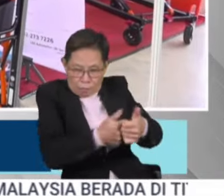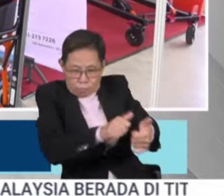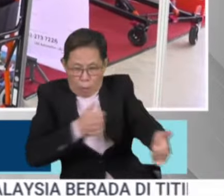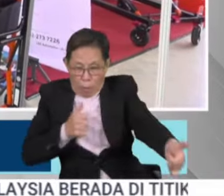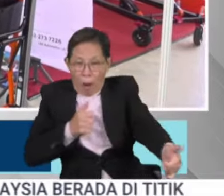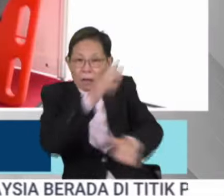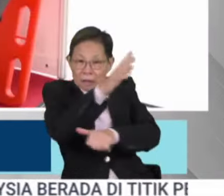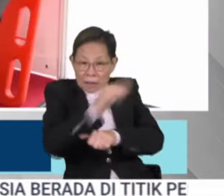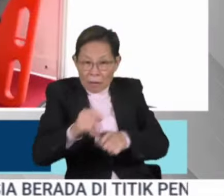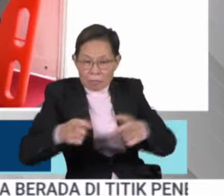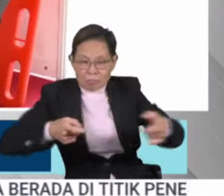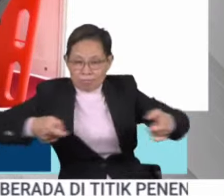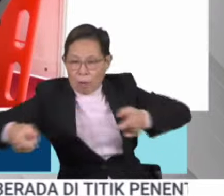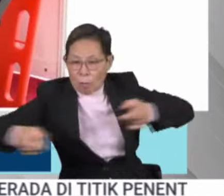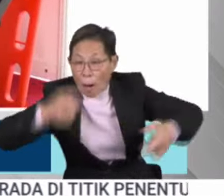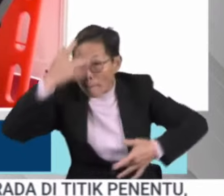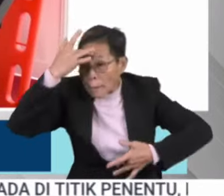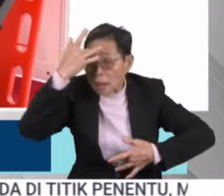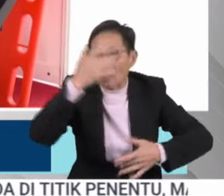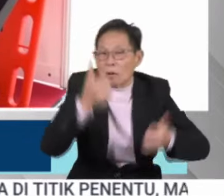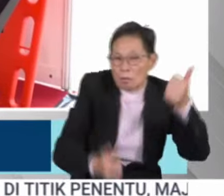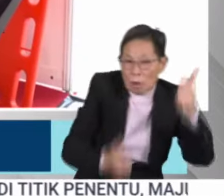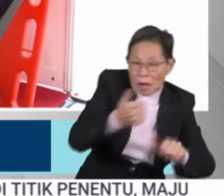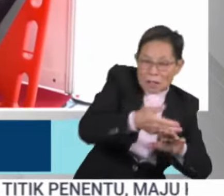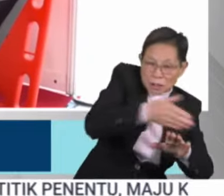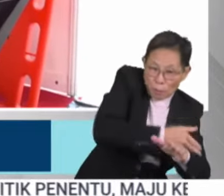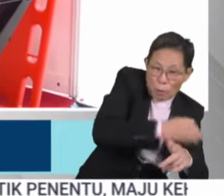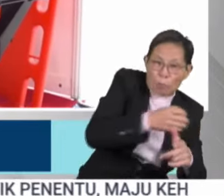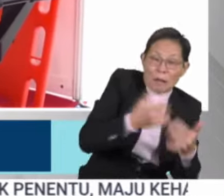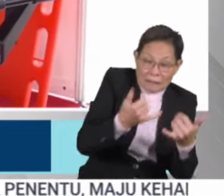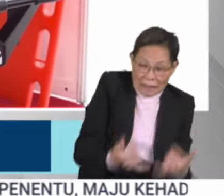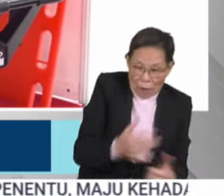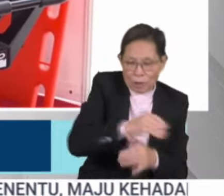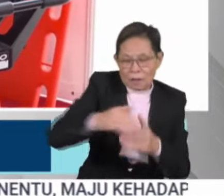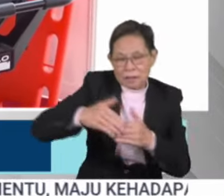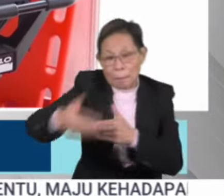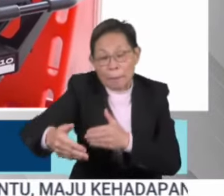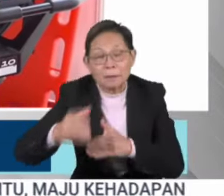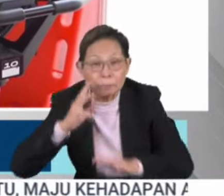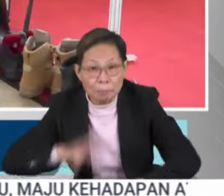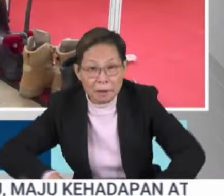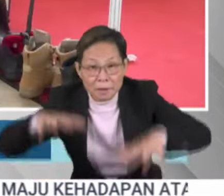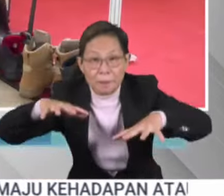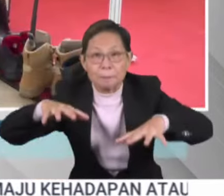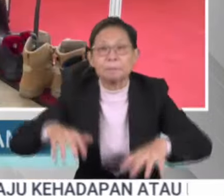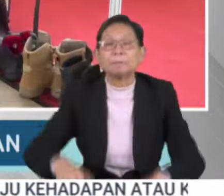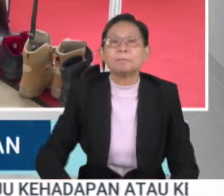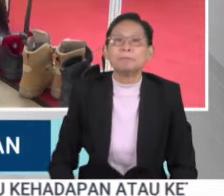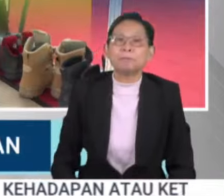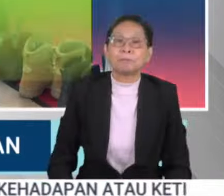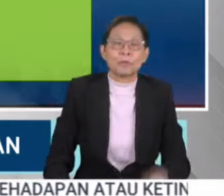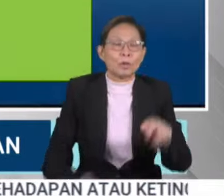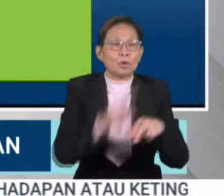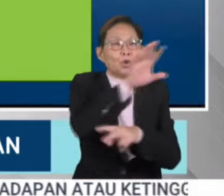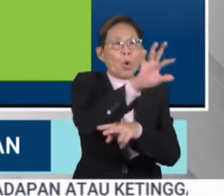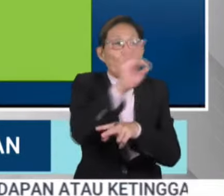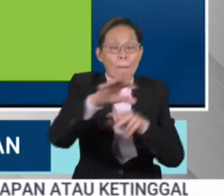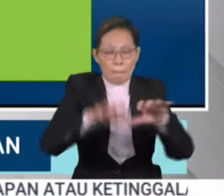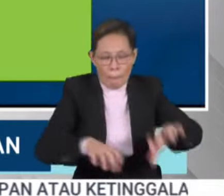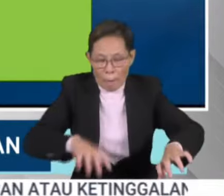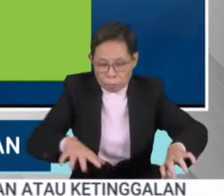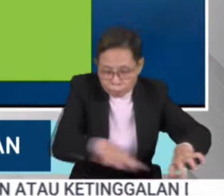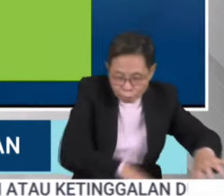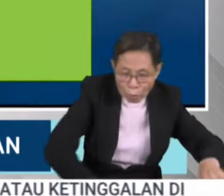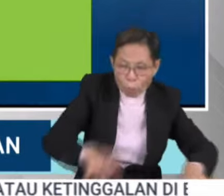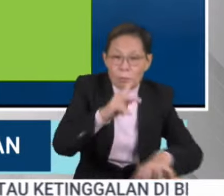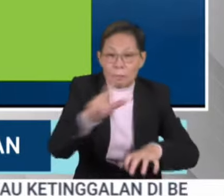pencegahan di samping kawalan penyakit sama ada sebelum, semasa dan selepas banjir. 29 kawasan di